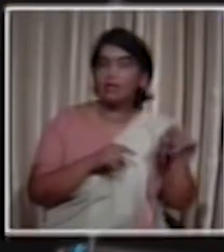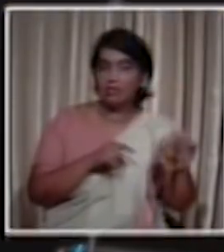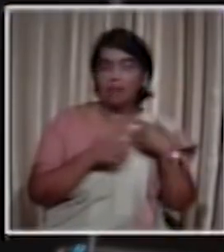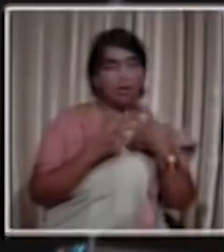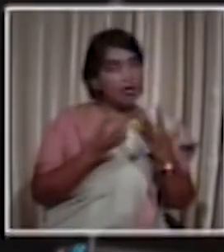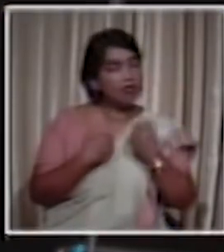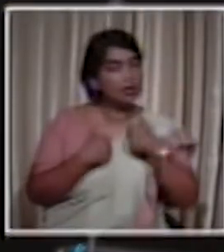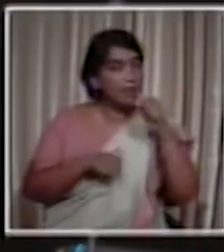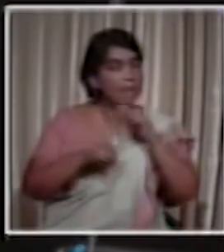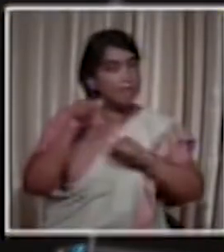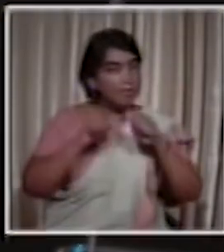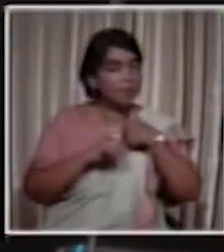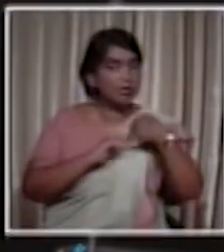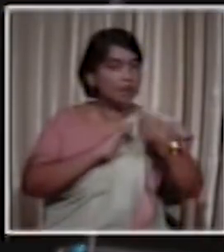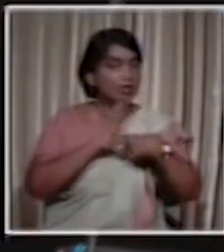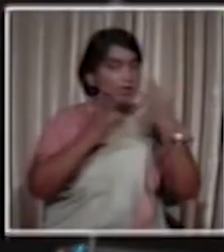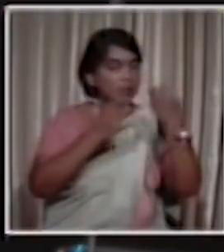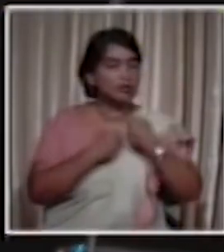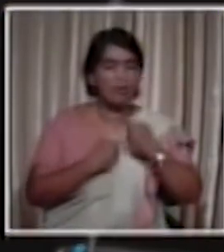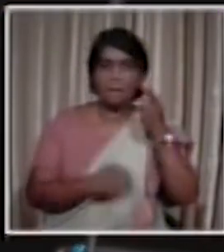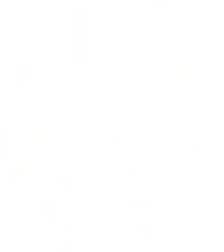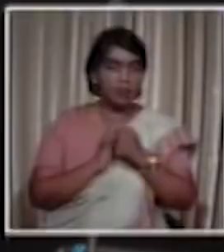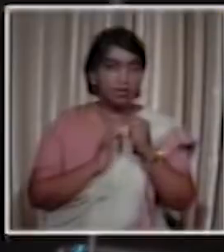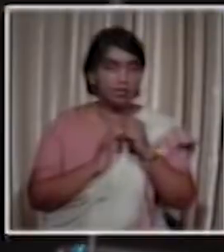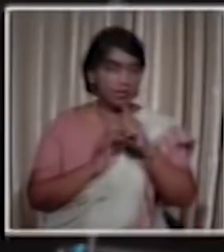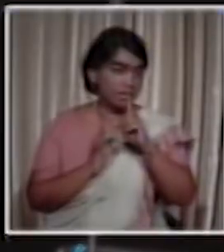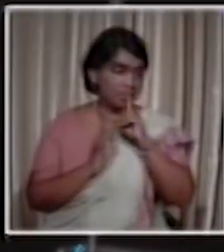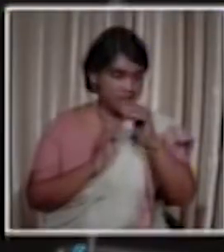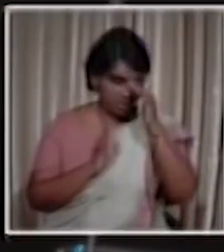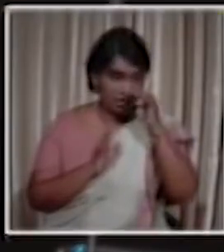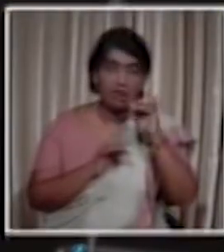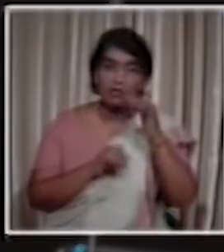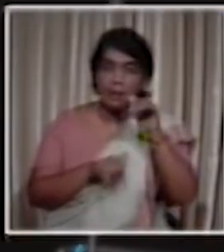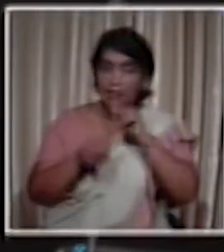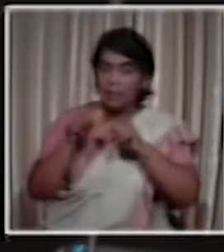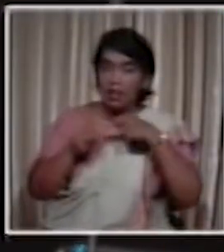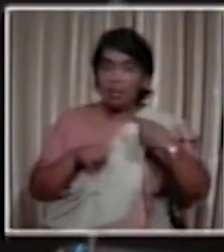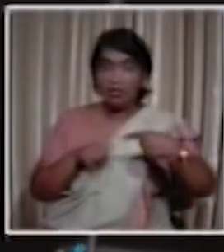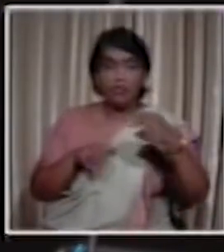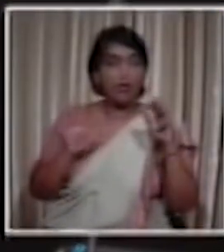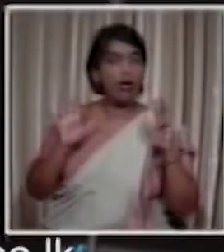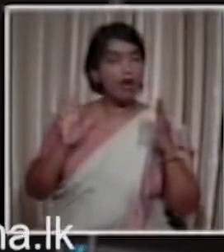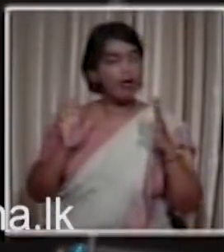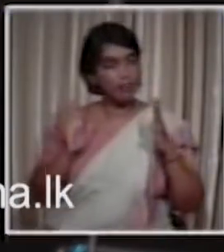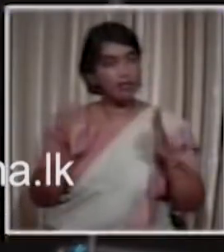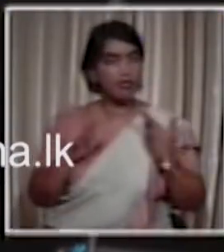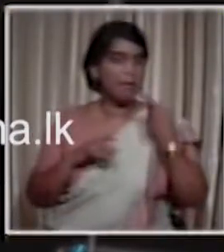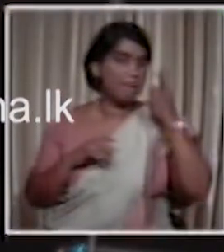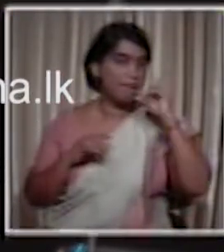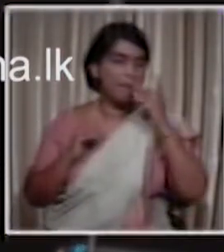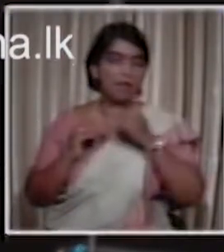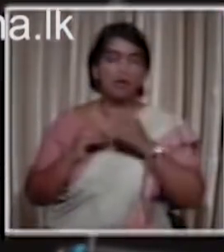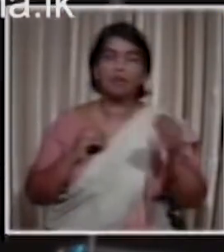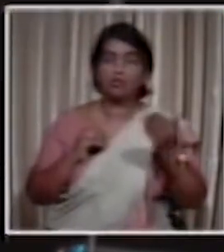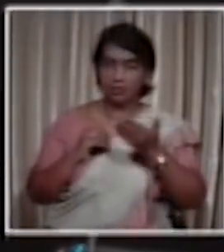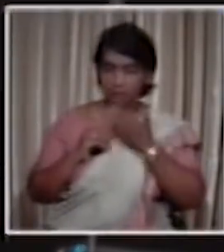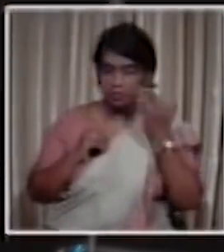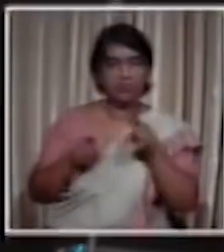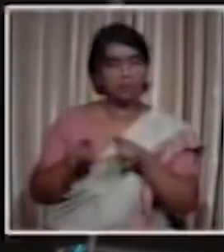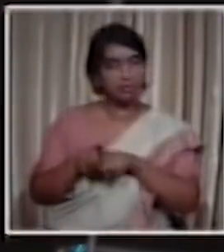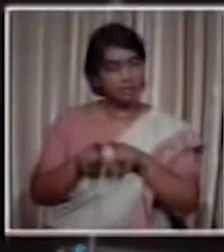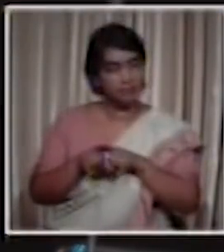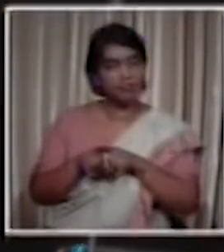ලැබෙන ඖෂධ රටට ඒමේදී ප්‍රමාදයක් සිදු වෙනවා. ඇතම් ඖෂධ දින 90ක් දක්වා ප්‍රමාද වෙන්න පුළුවන් කමක් තියෙනවා. ඒක